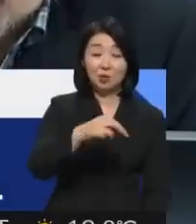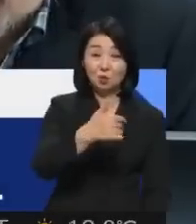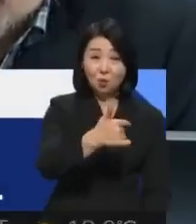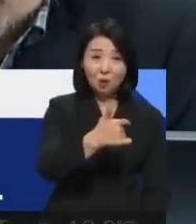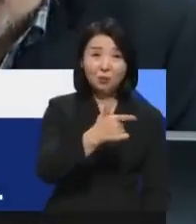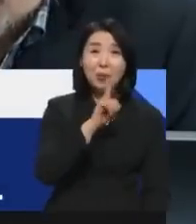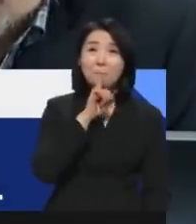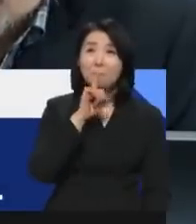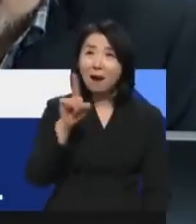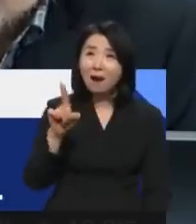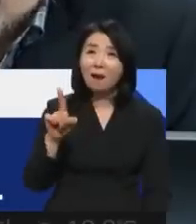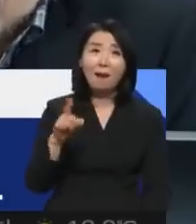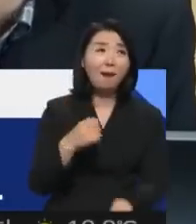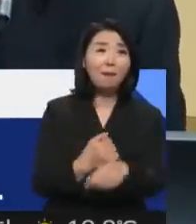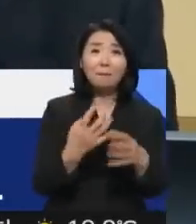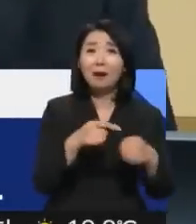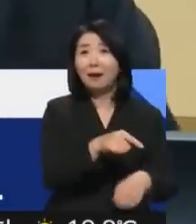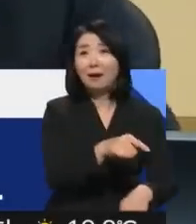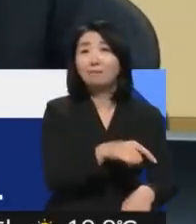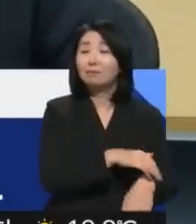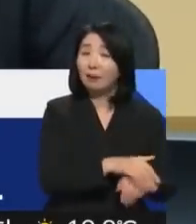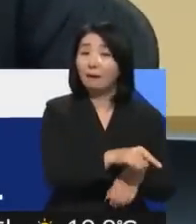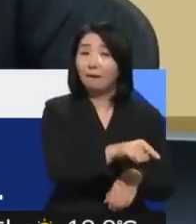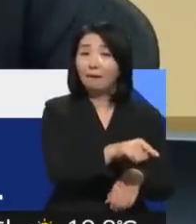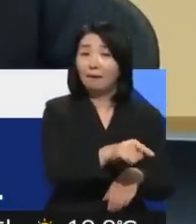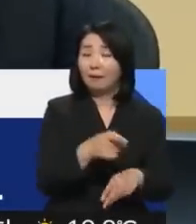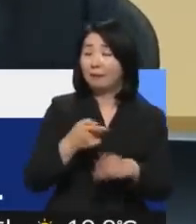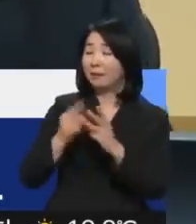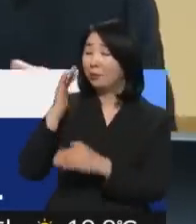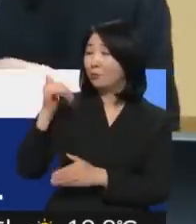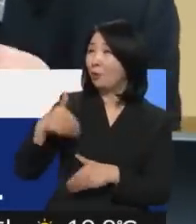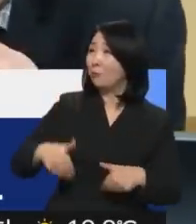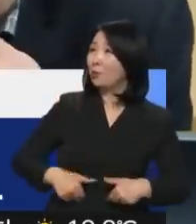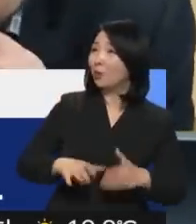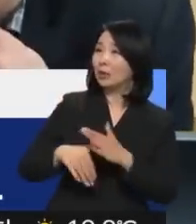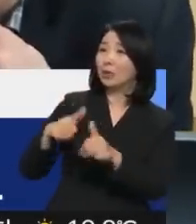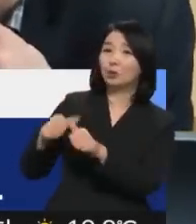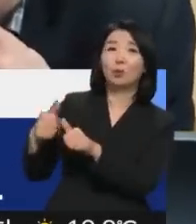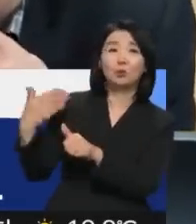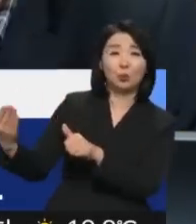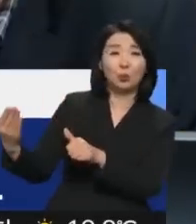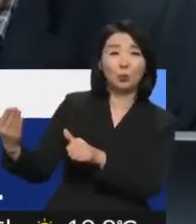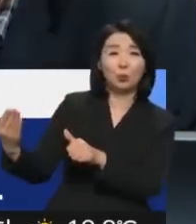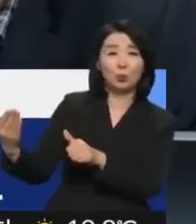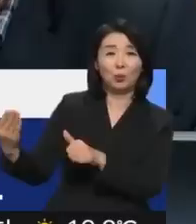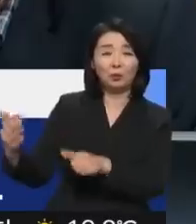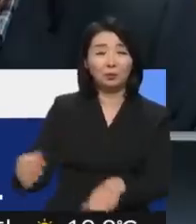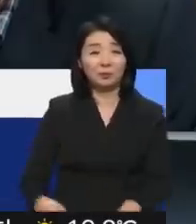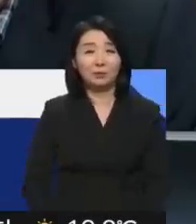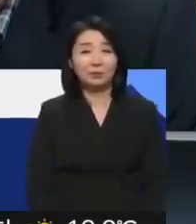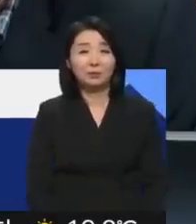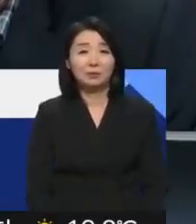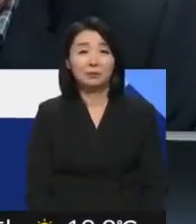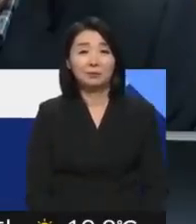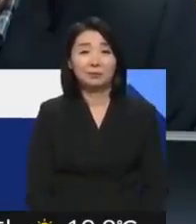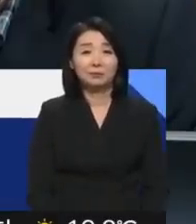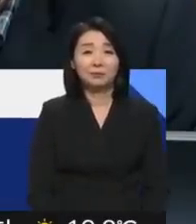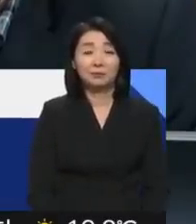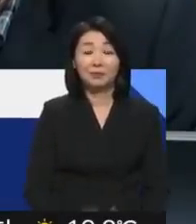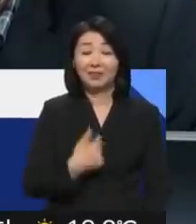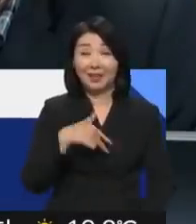할 말을 많이 하는 스타일이고요. 네, 그래서 대통령이 필요한 시점에 필요한 조언을 많이 하는 스타일이고요. 이렇게 표현해드릴게요.